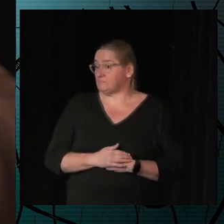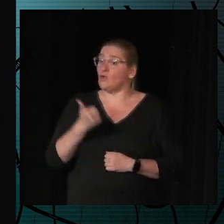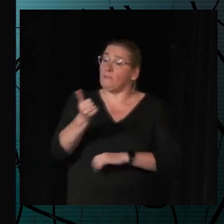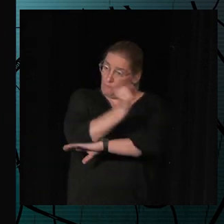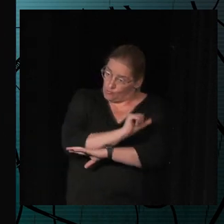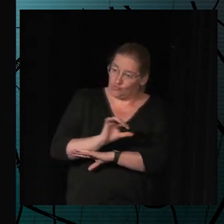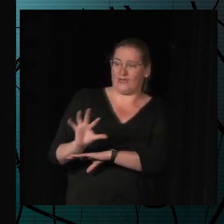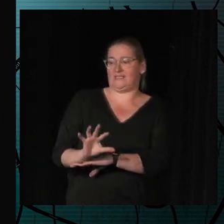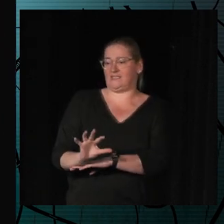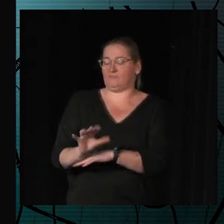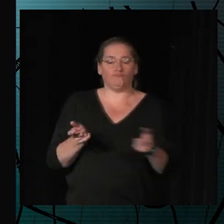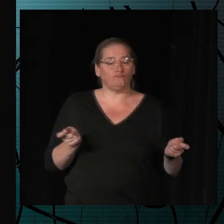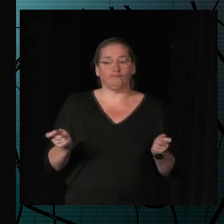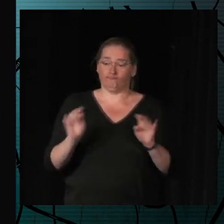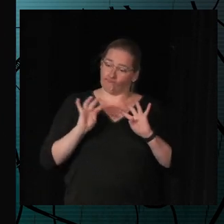qu'il